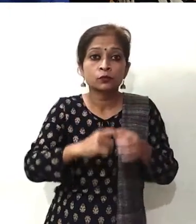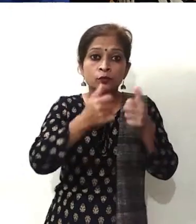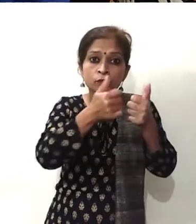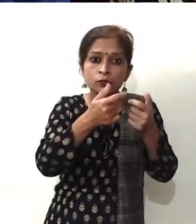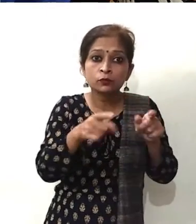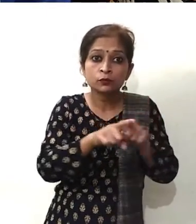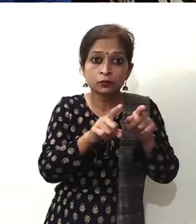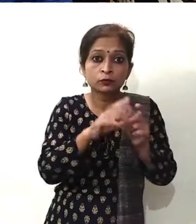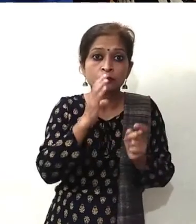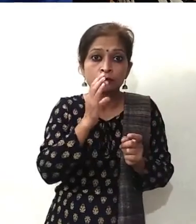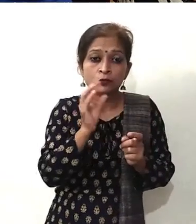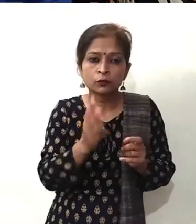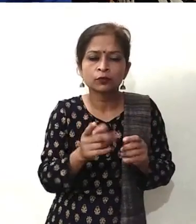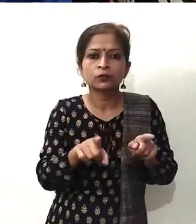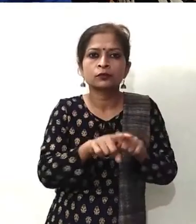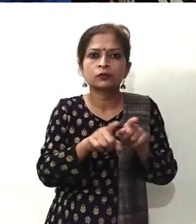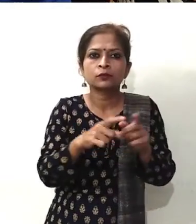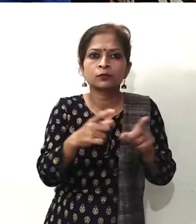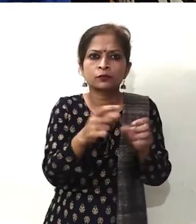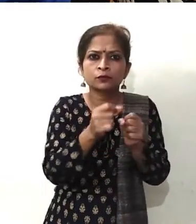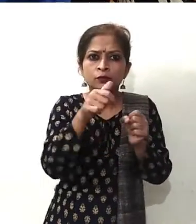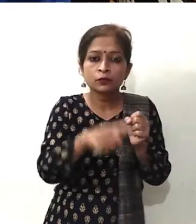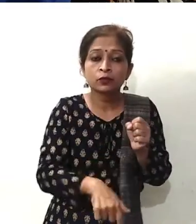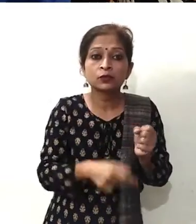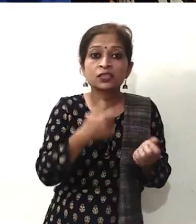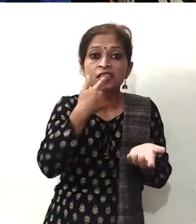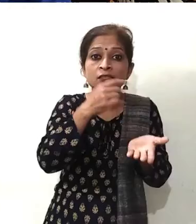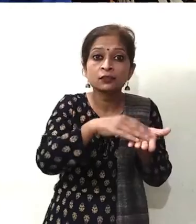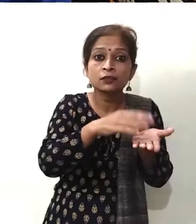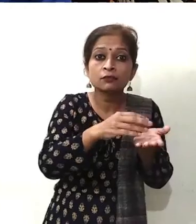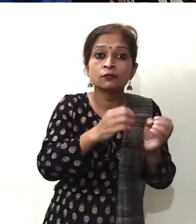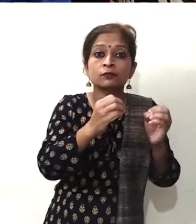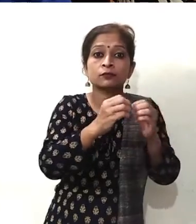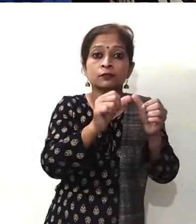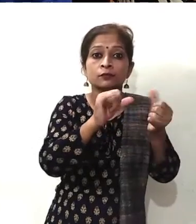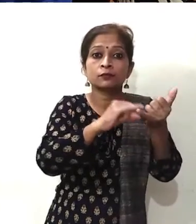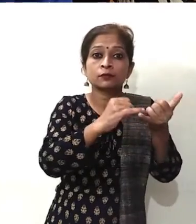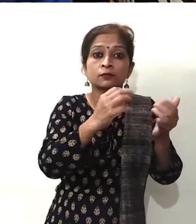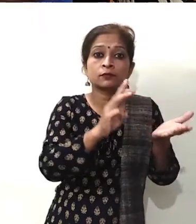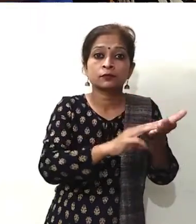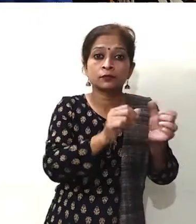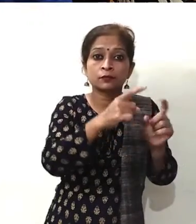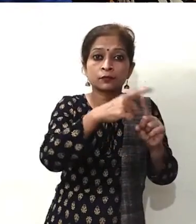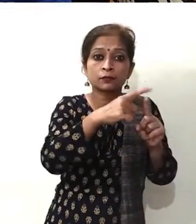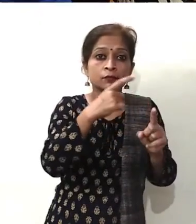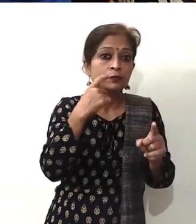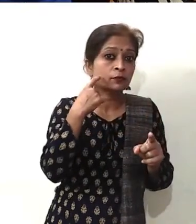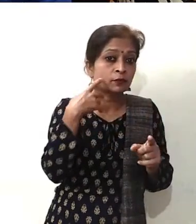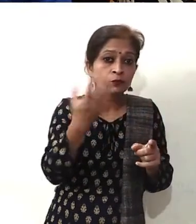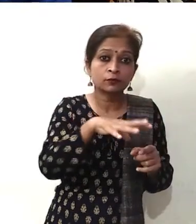हैं लोग और जगह जगह लगाते हैं, क्योंकि वो अच्छी बीज है। तो अगर